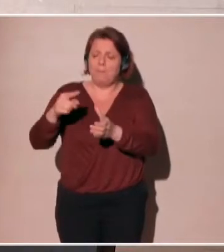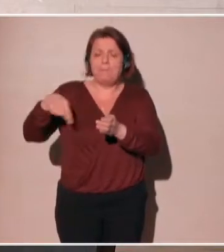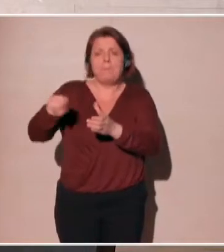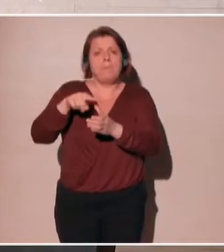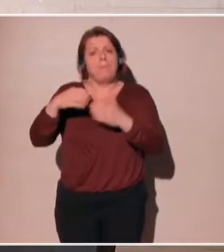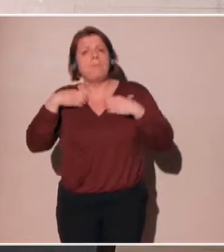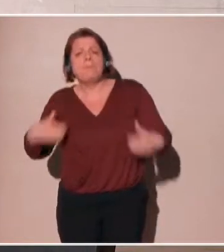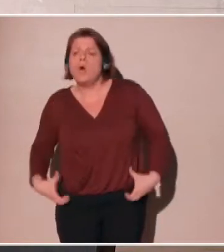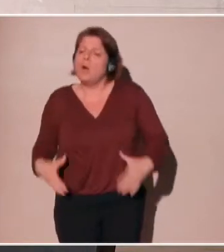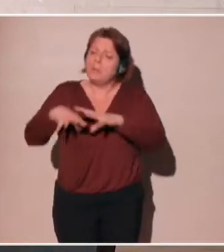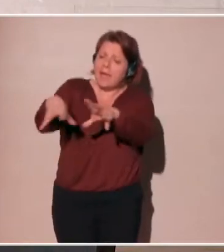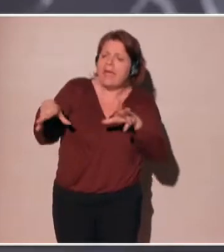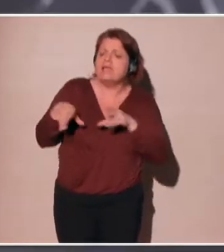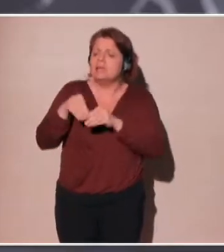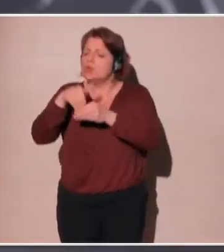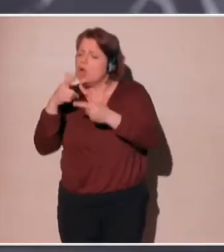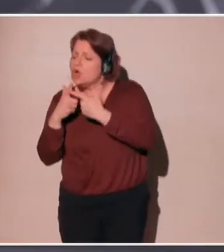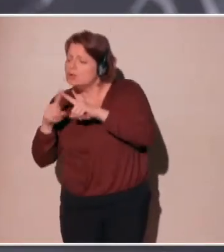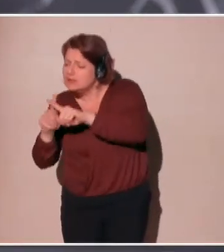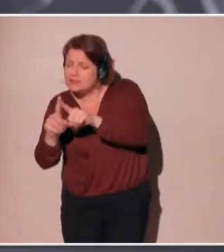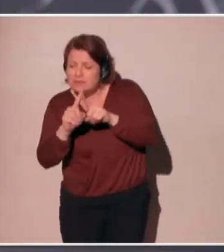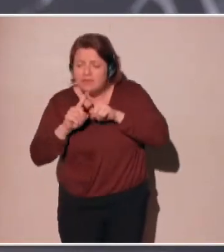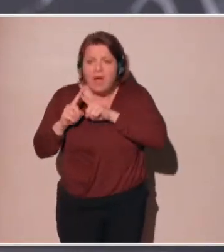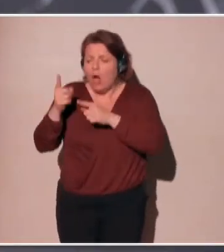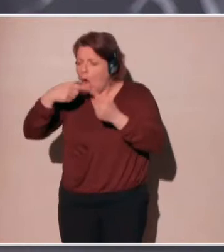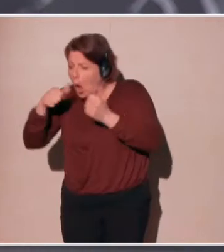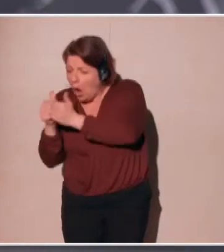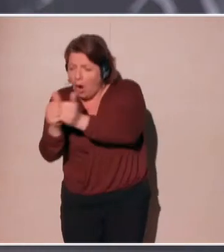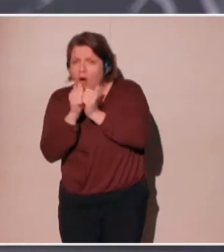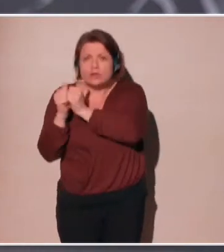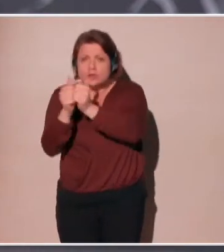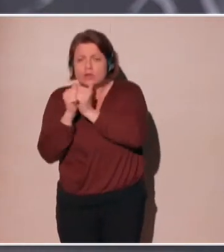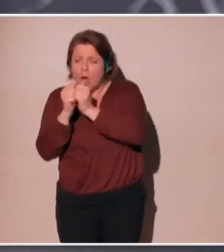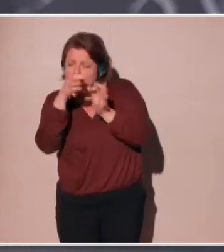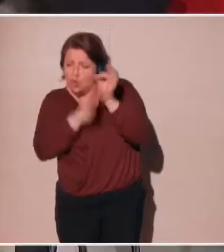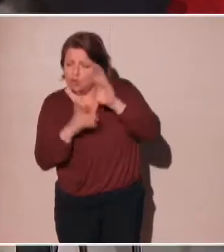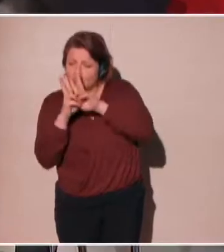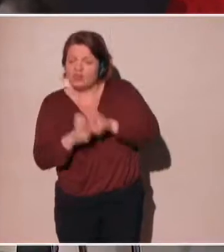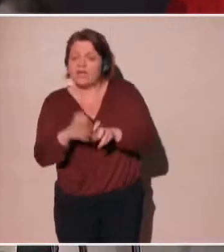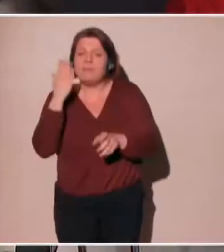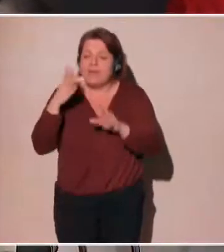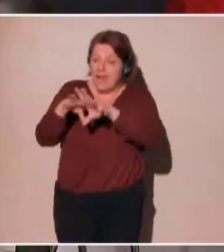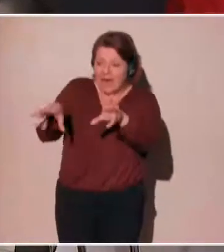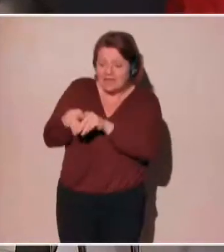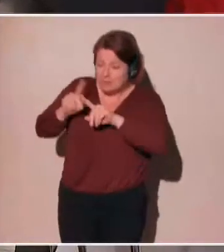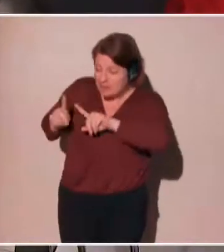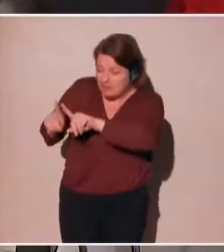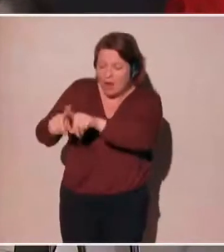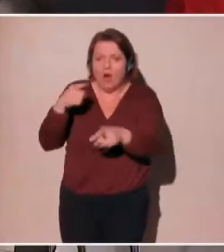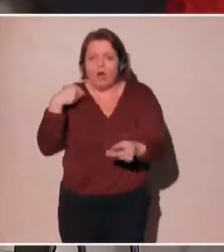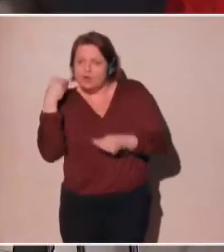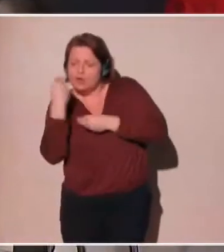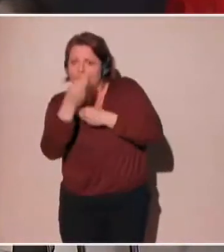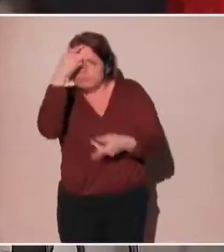de membres d'une équipe diversifiée qui travaillaient ensemble à chercher une solution, plus l'équipe était diversifiée, plus ils étaient créatifs pour développer d'autres